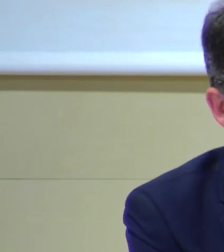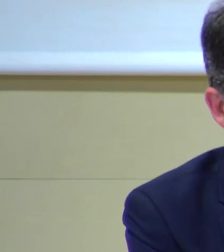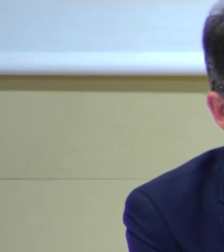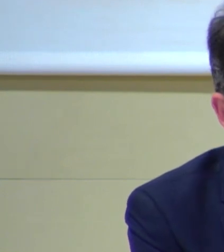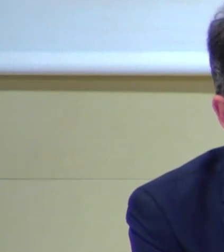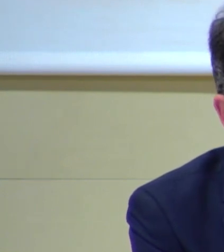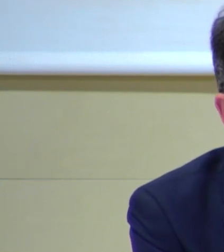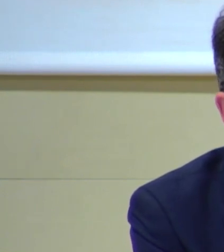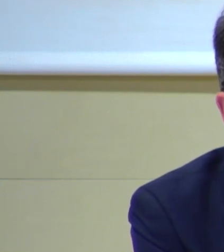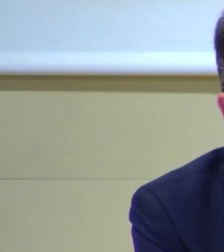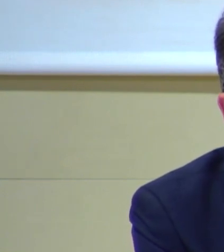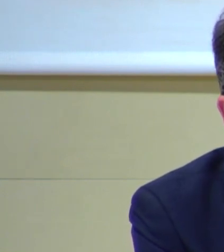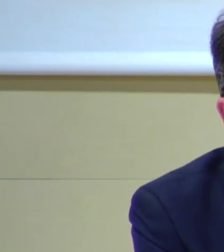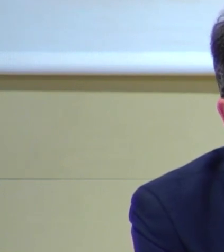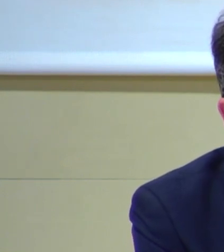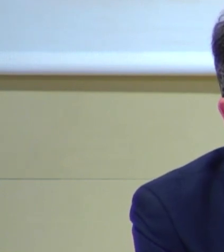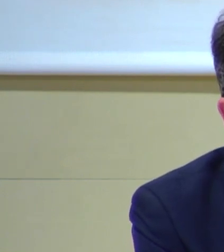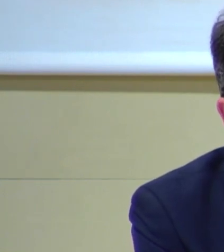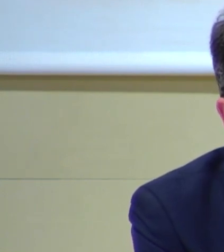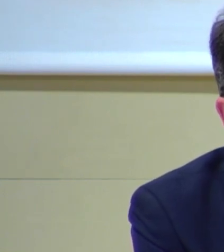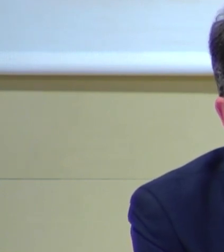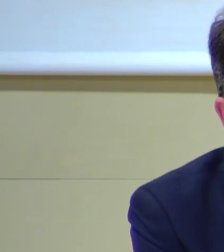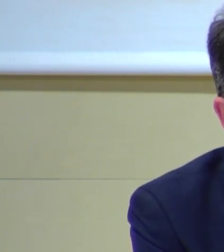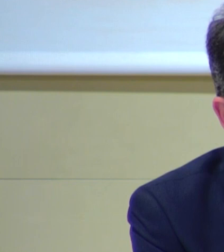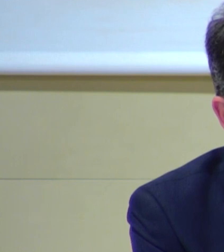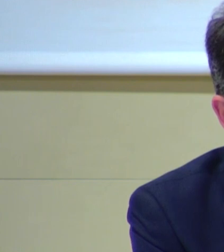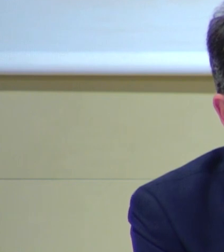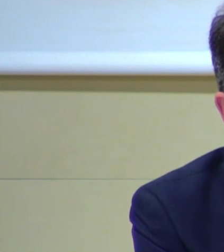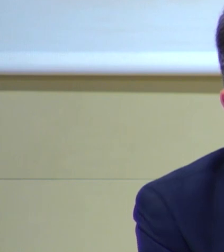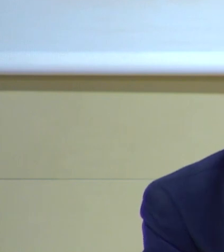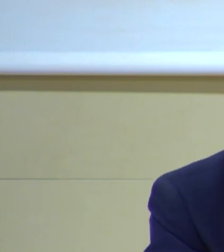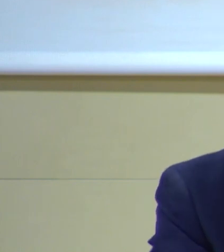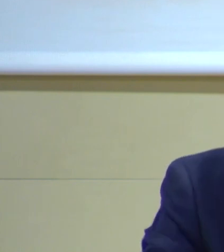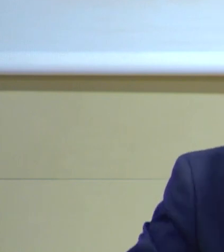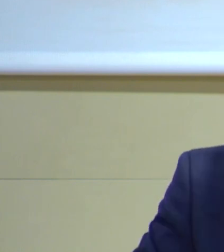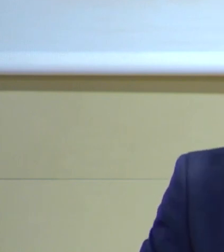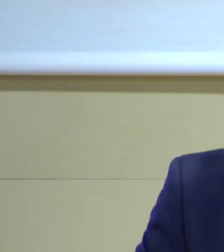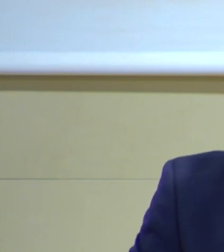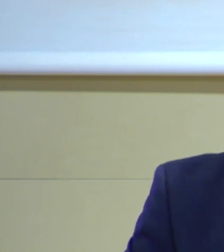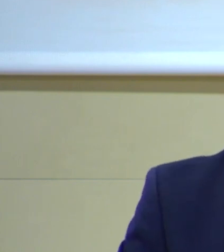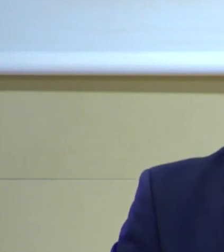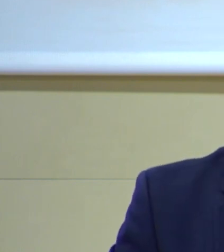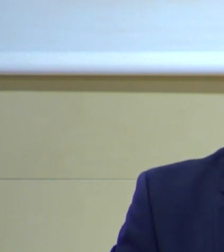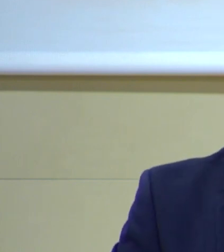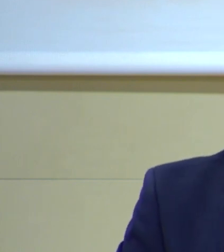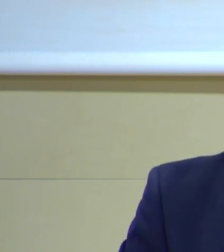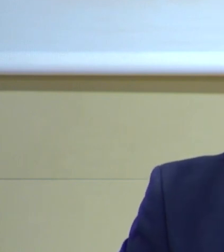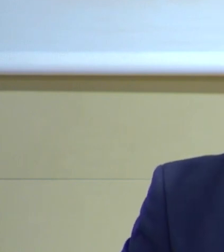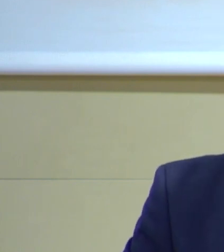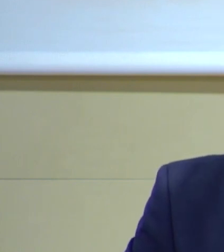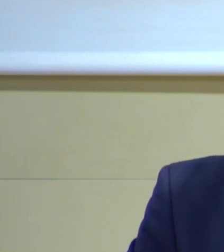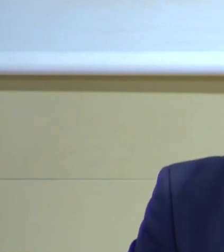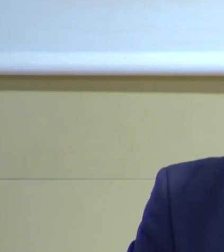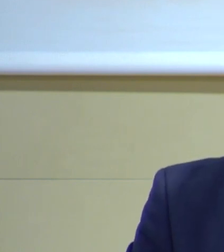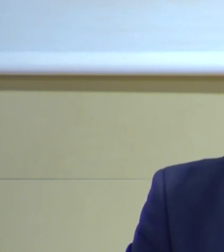délibération donc adopté délibération 37 convention triennale de participation financière pour les écoles privées qui ne prend pas part au vote